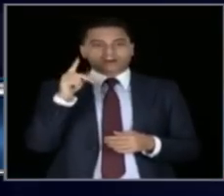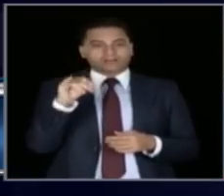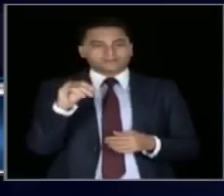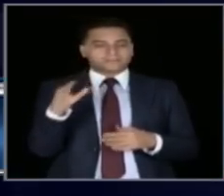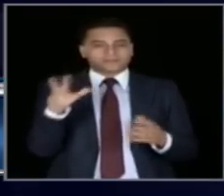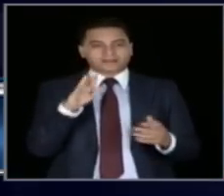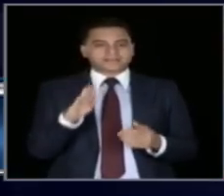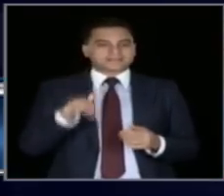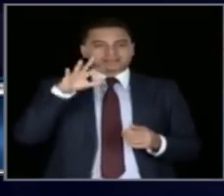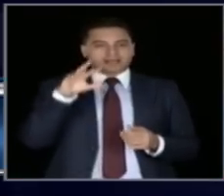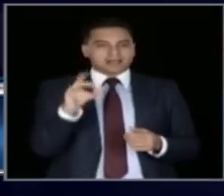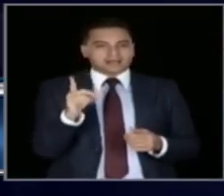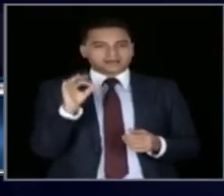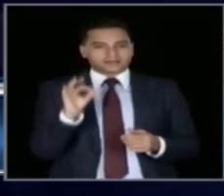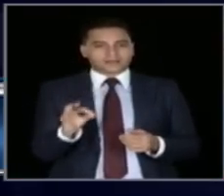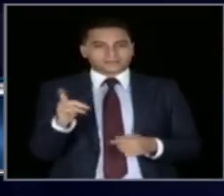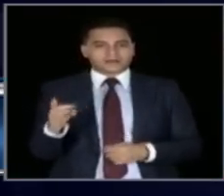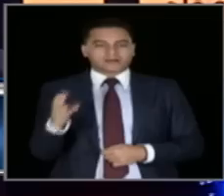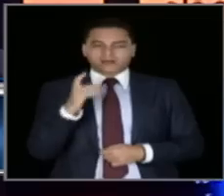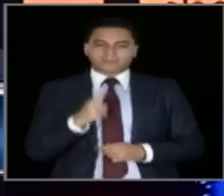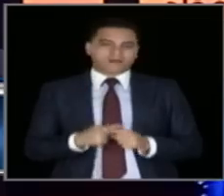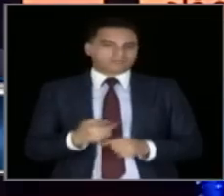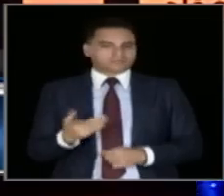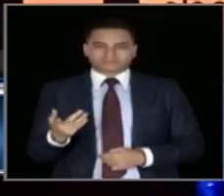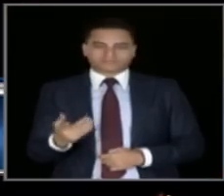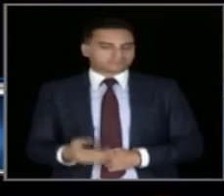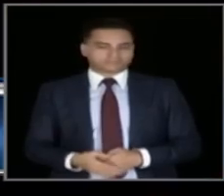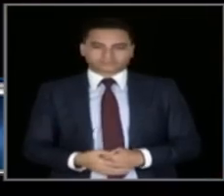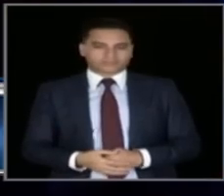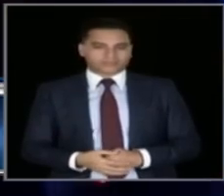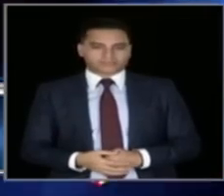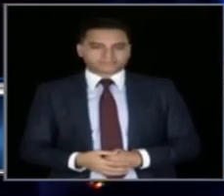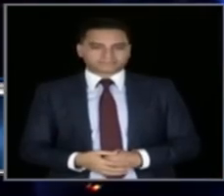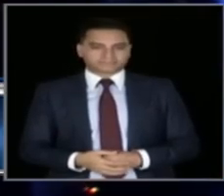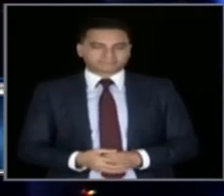كاظم الساهر طبعاً. إجابة خاطئة.